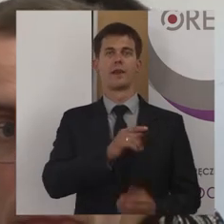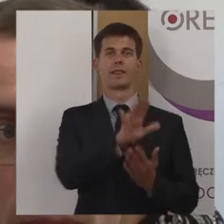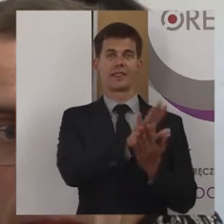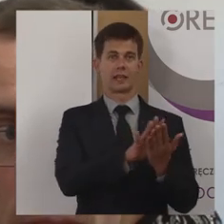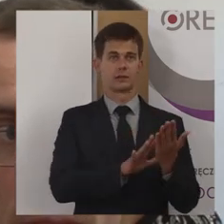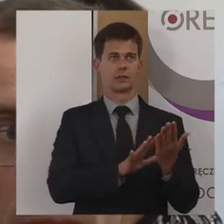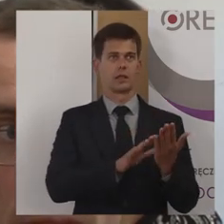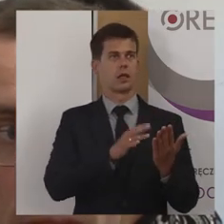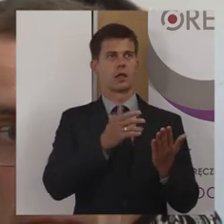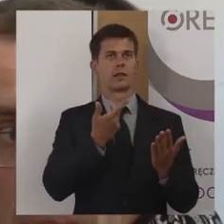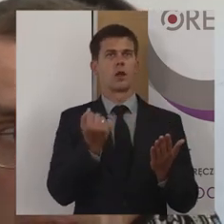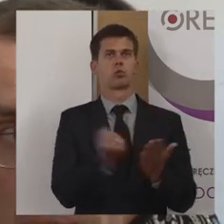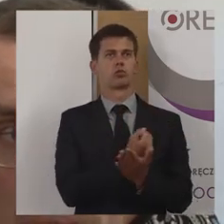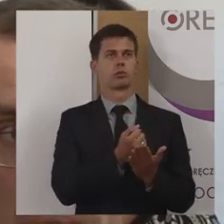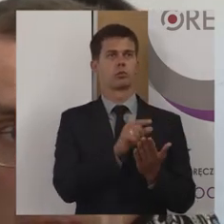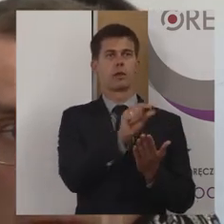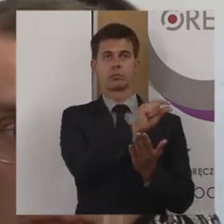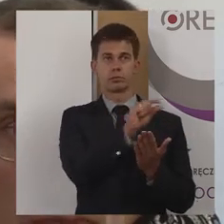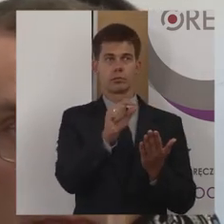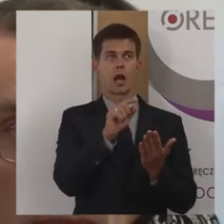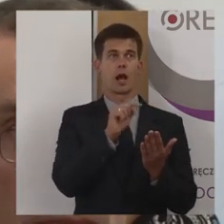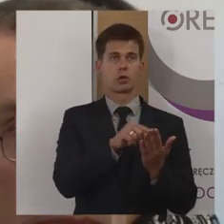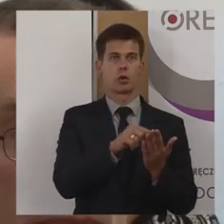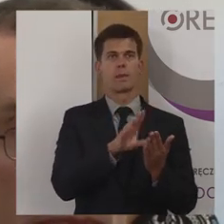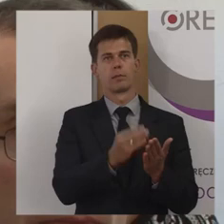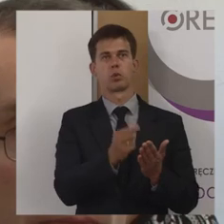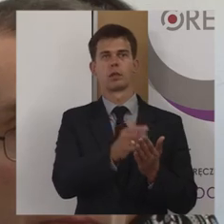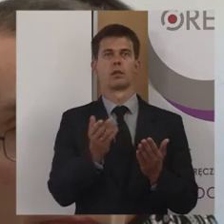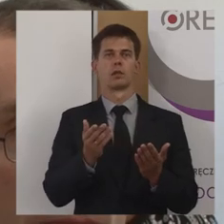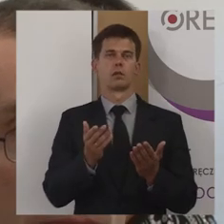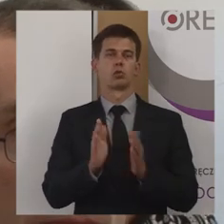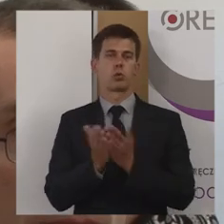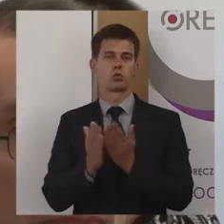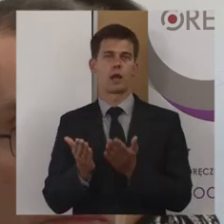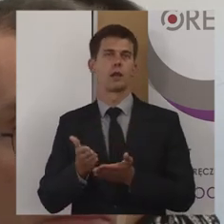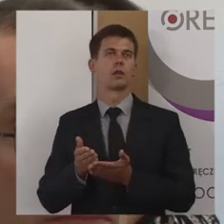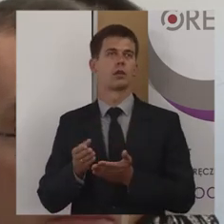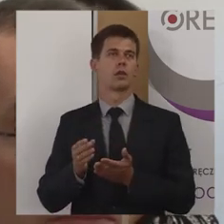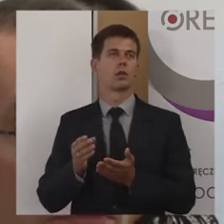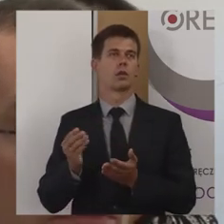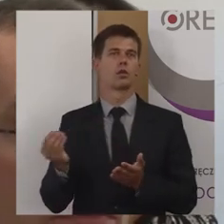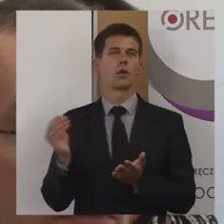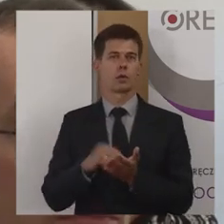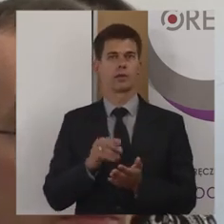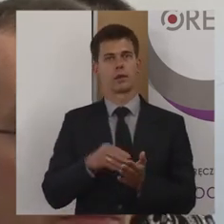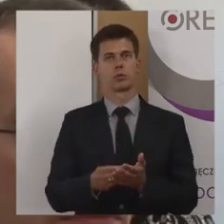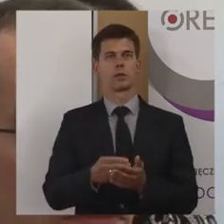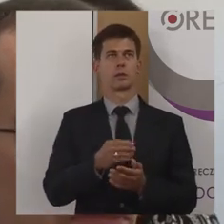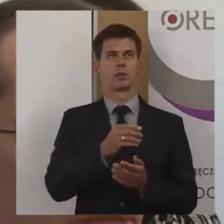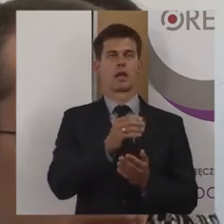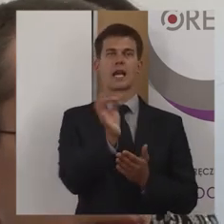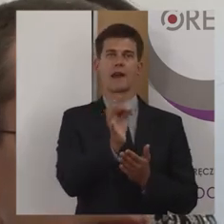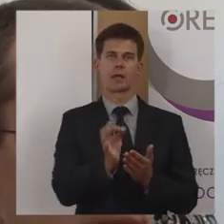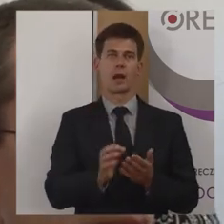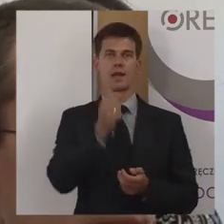opisywać obrazka, tylko można na przykład kierować do odpowiedniego numerku wydruku, prawda? Że to jest grafika nam 1A przez 2, no i ten sobie oszukuje